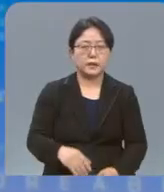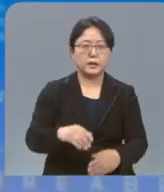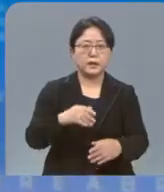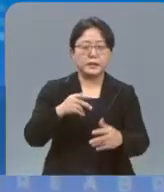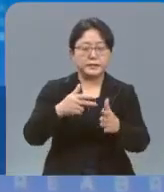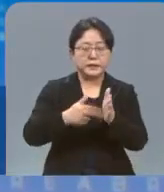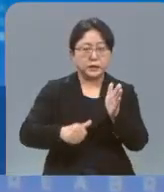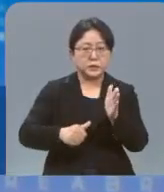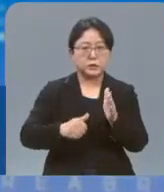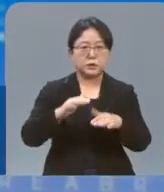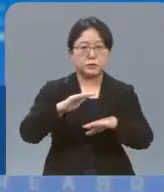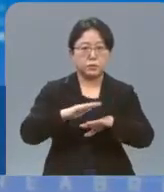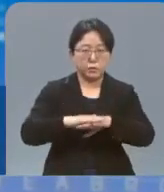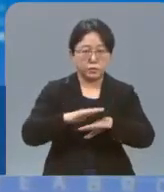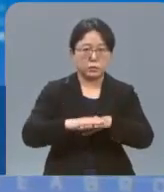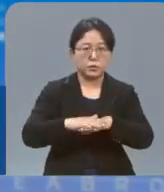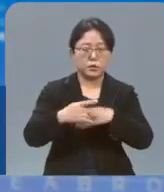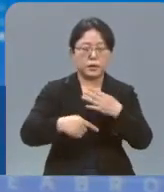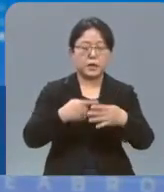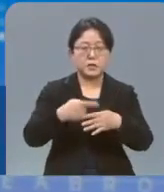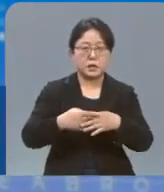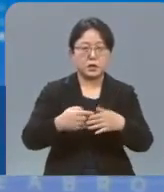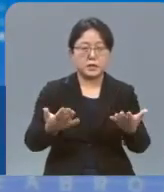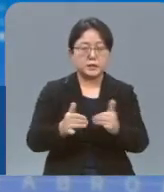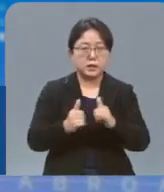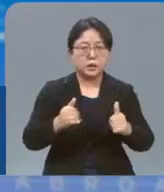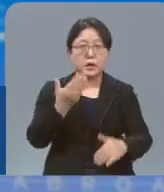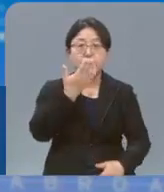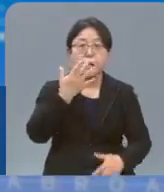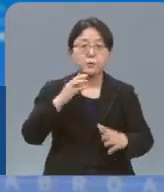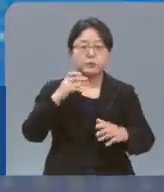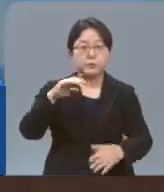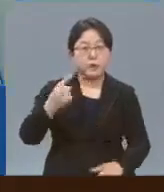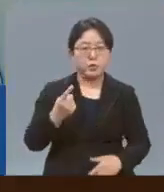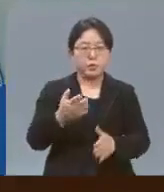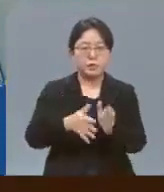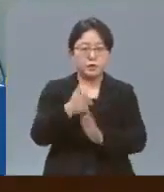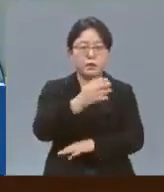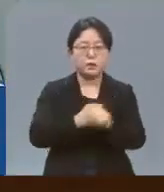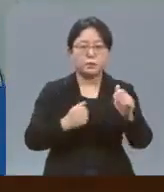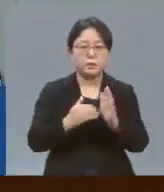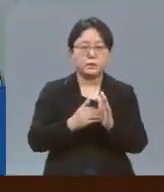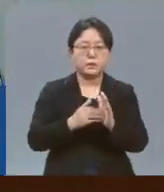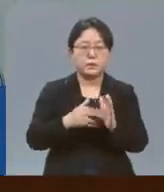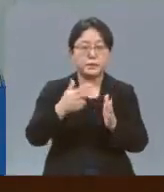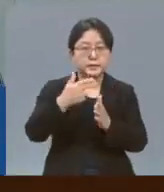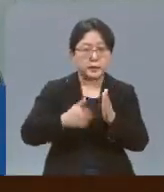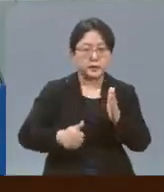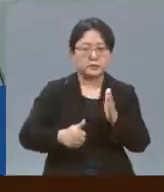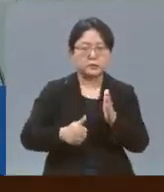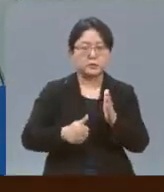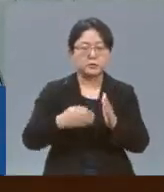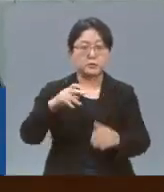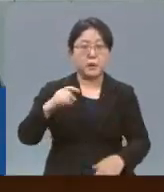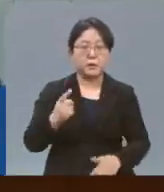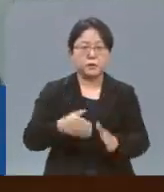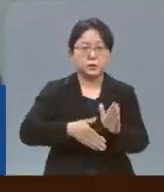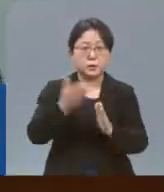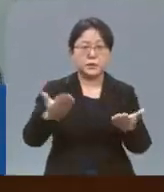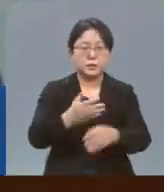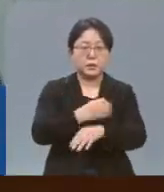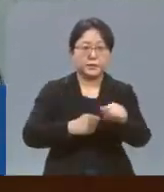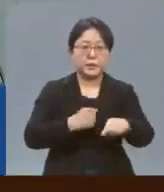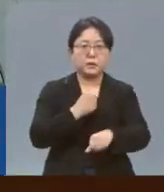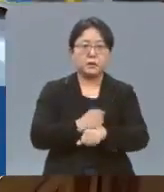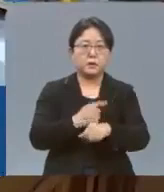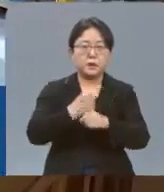장흥군이 농촌 계절 근로자 도입을 위해서 필리핀 루바오시와 협약을 맺었습니다. 장흥군은 루바오시와 업무 협약을